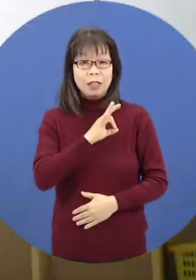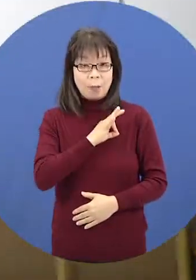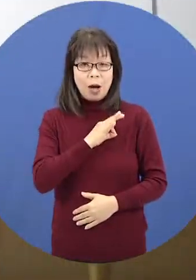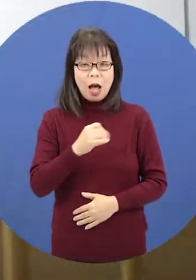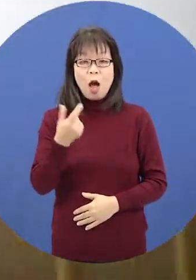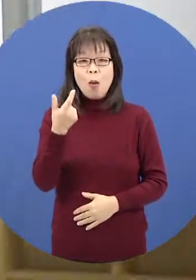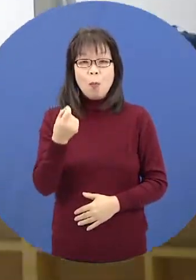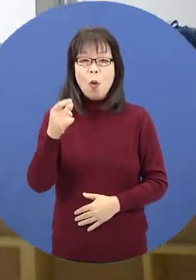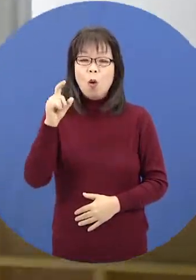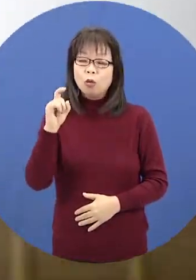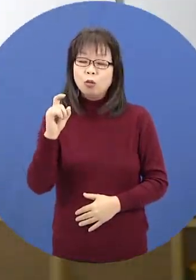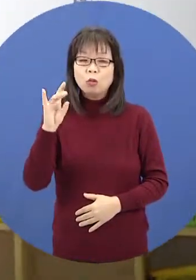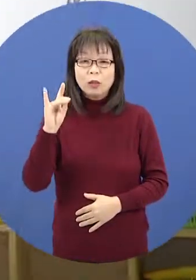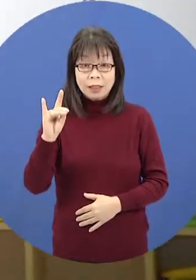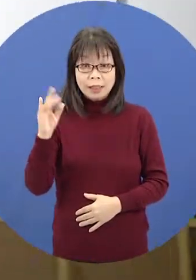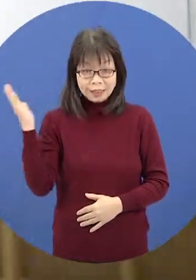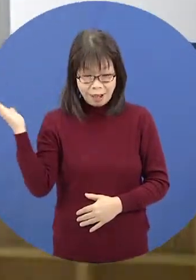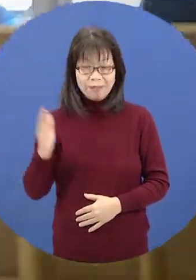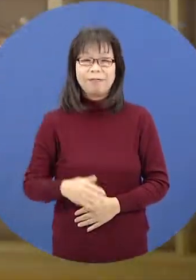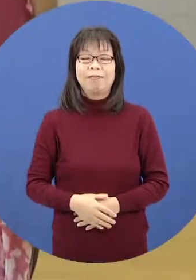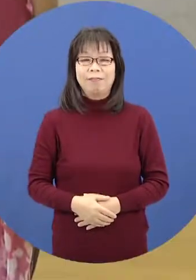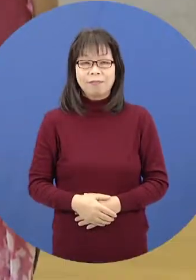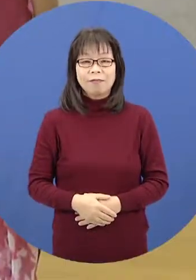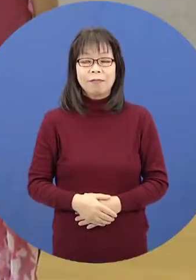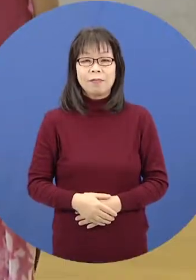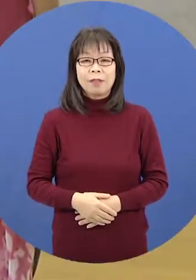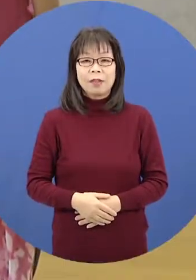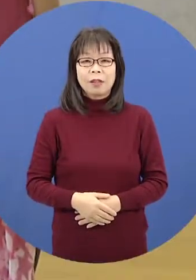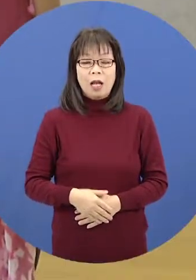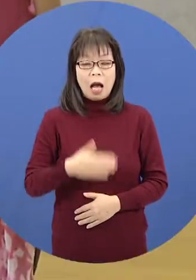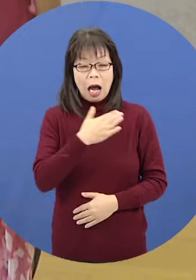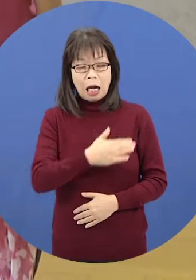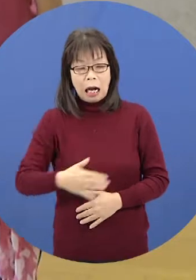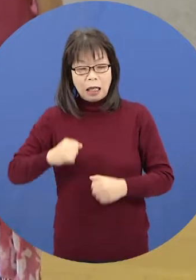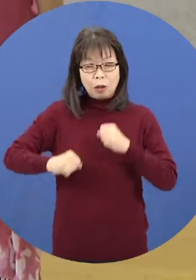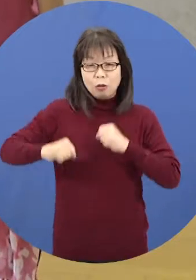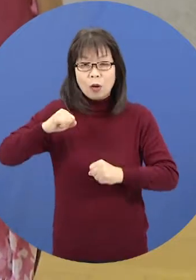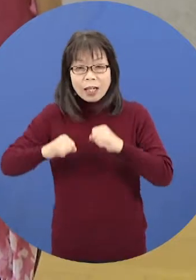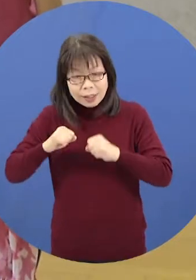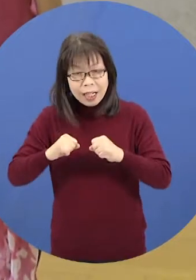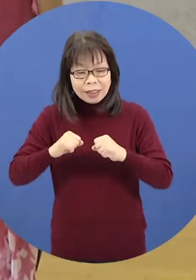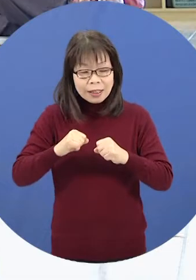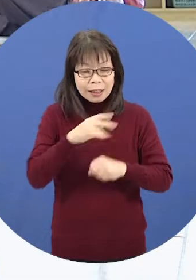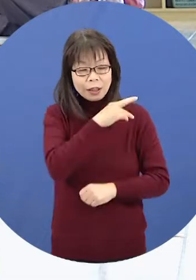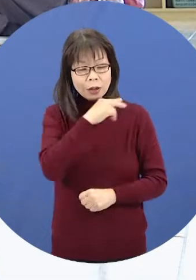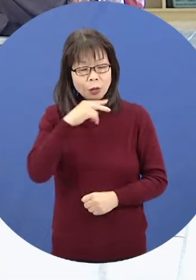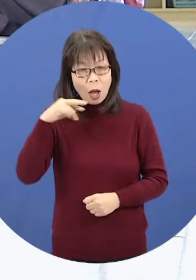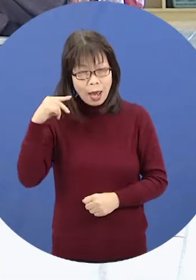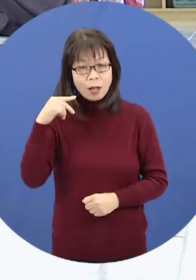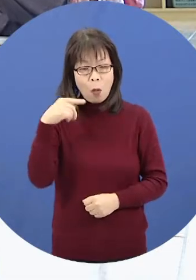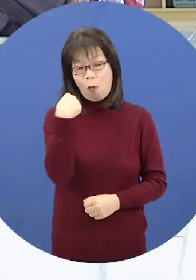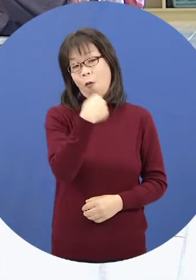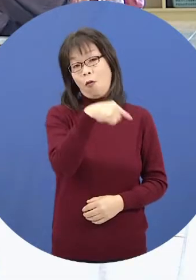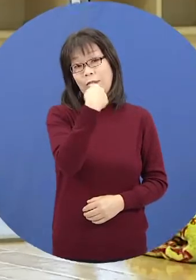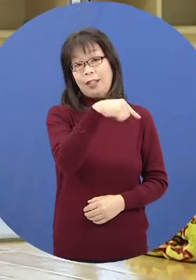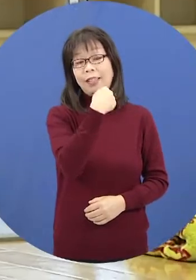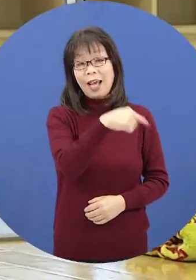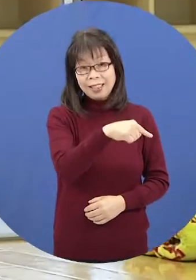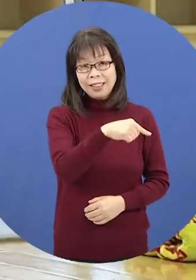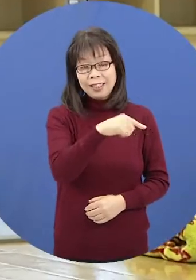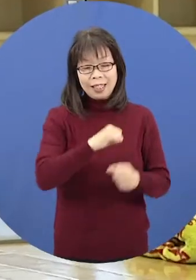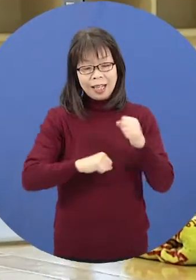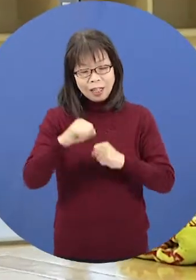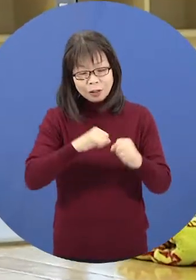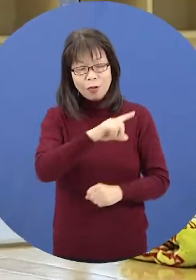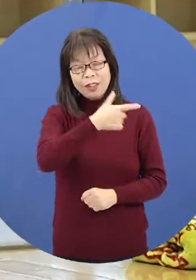モーター小貫孝子さんです。 こういうフィットネスクラブやヨガのスタジオでレッスンしたりですとか、あと